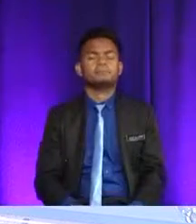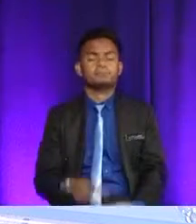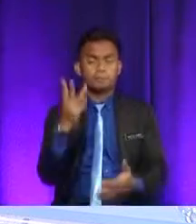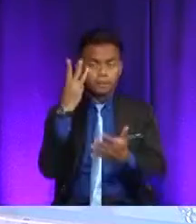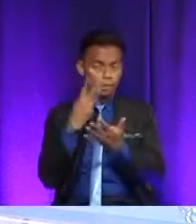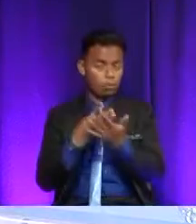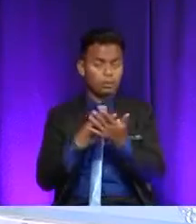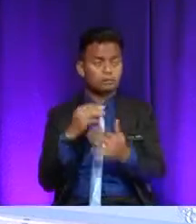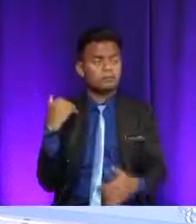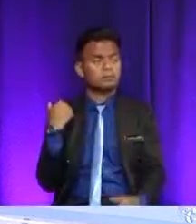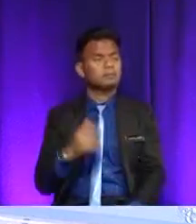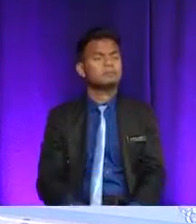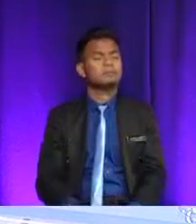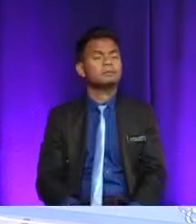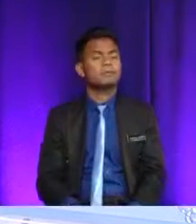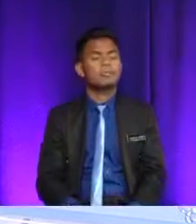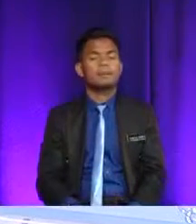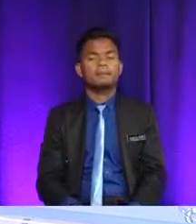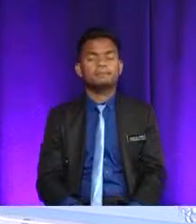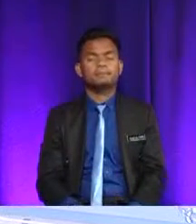dan juga perumpamaan